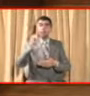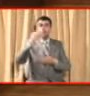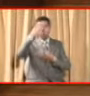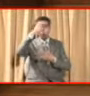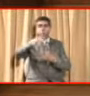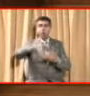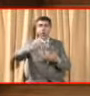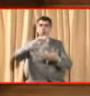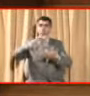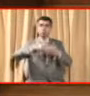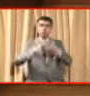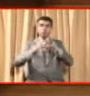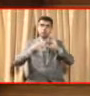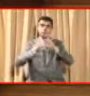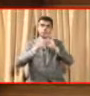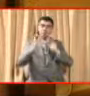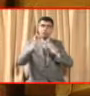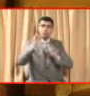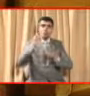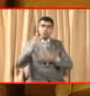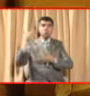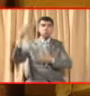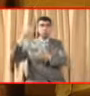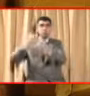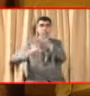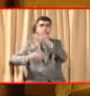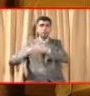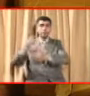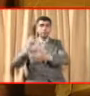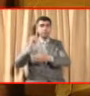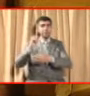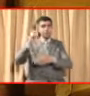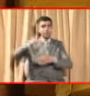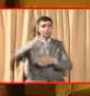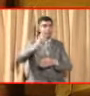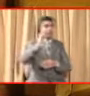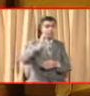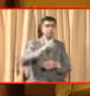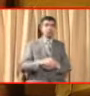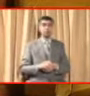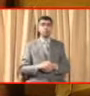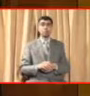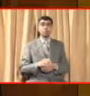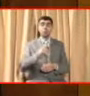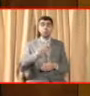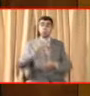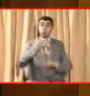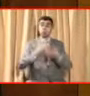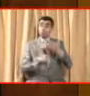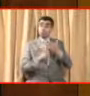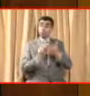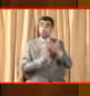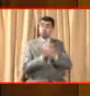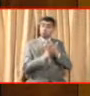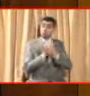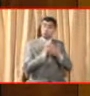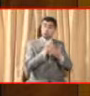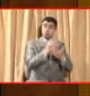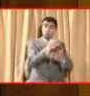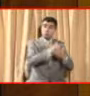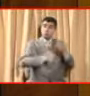التقني والمالي والمساعدات الإنسانية. يشجع الطرفان بمقتضى هذا الاتفاق تنفيذ مشاريع